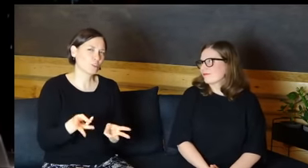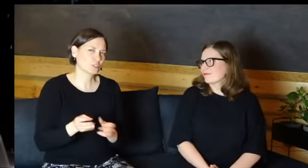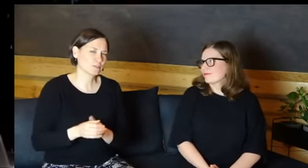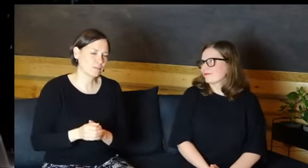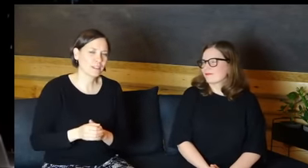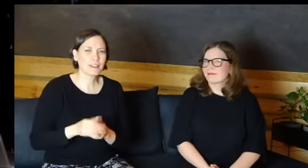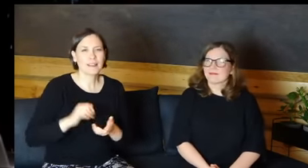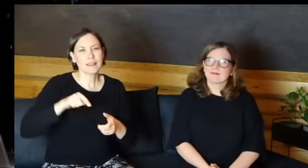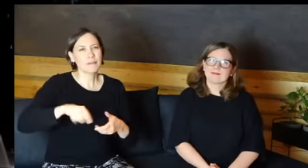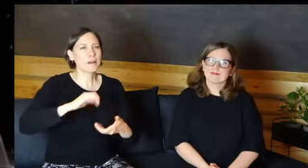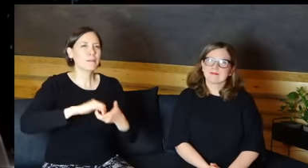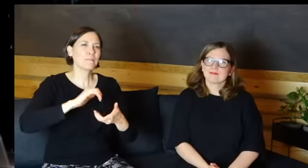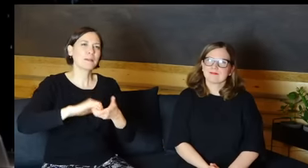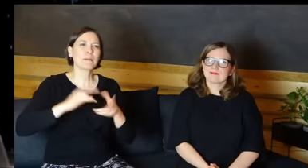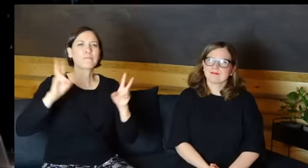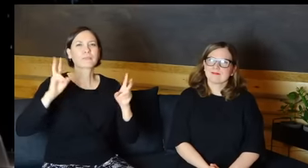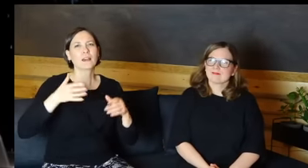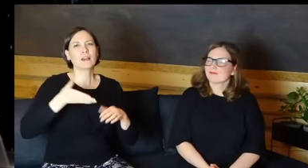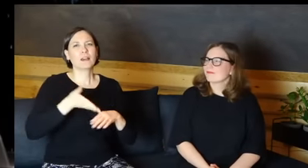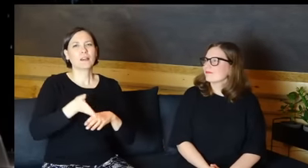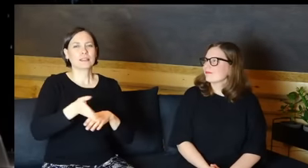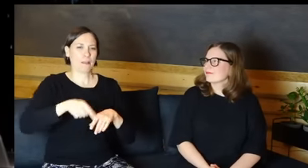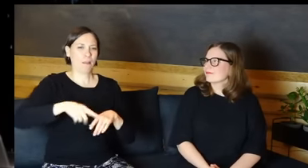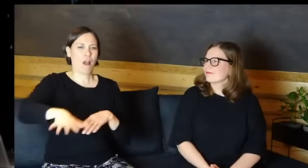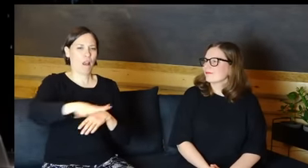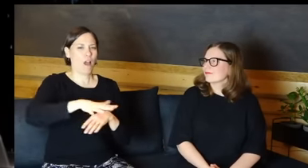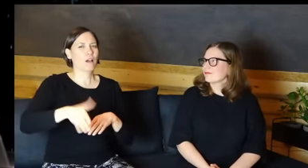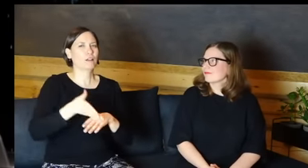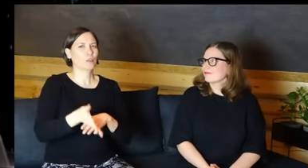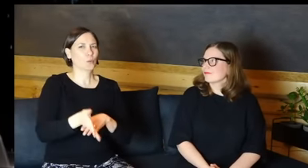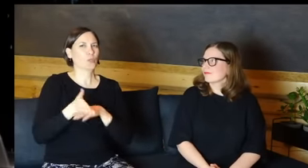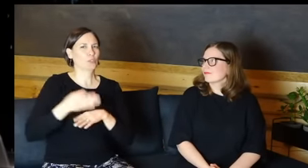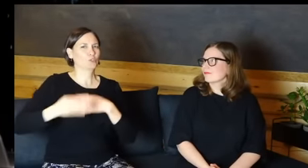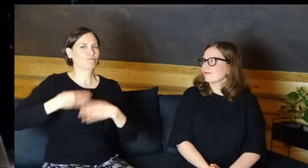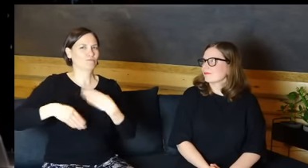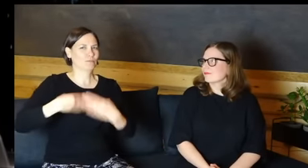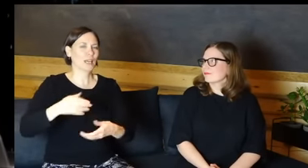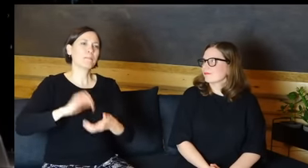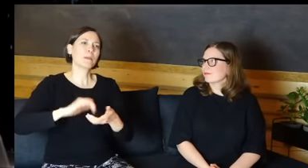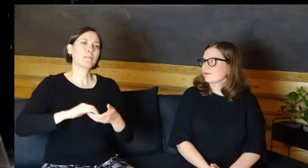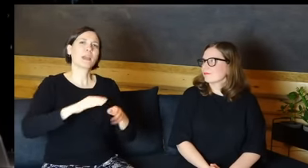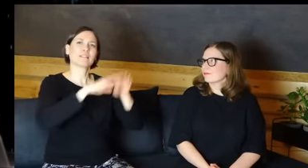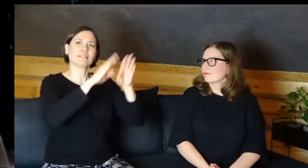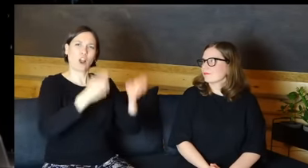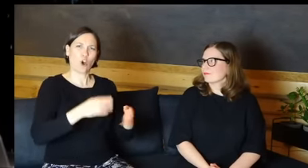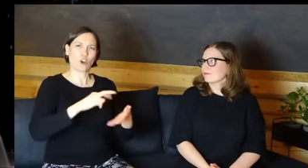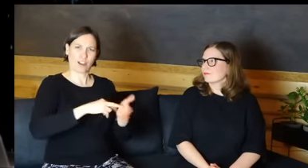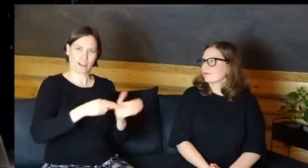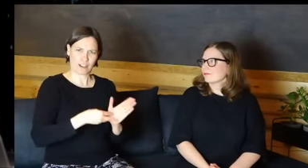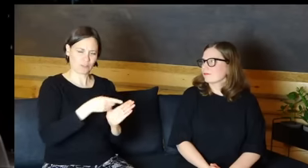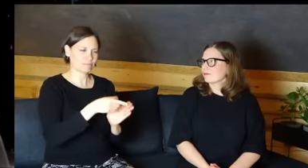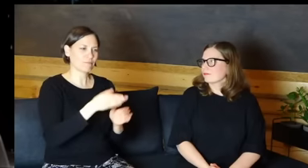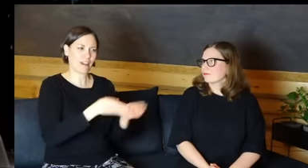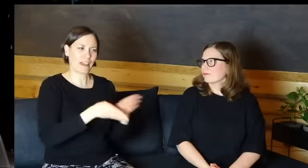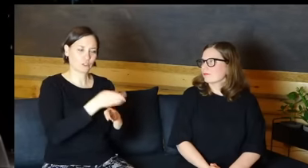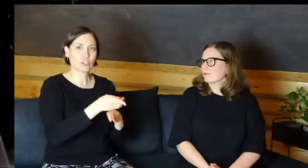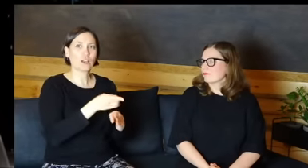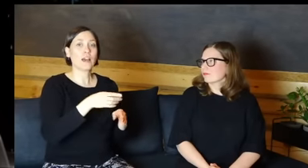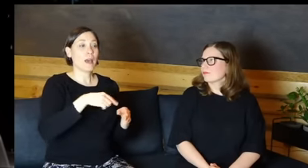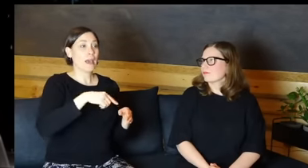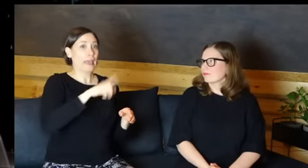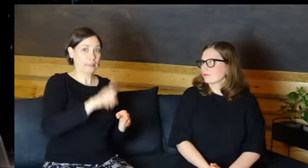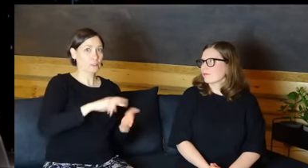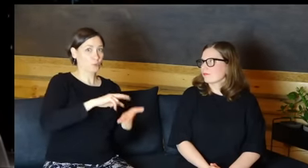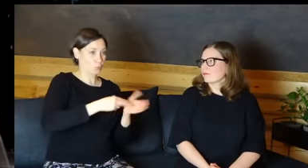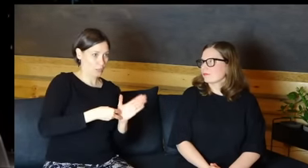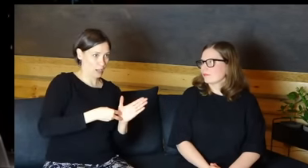oikeastaan yrittäminen tällaisella alalla, niin tämä on hiukan niin kuin talon rakentamista. Ensin sitä suunnitellaan. Meillä se suunnittelu ajettuu